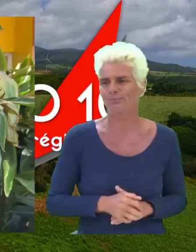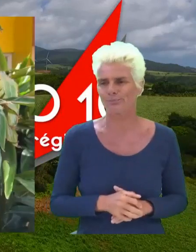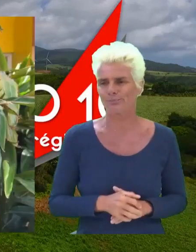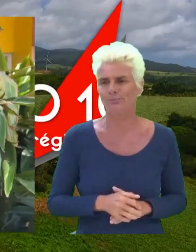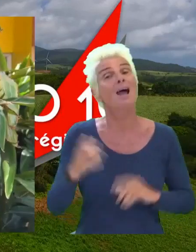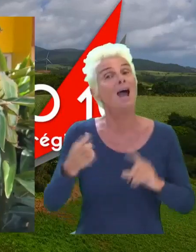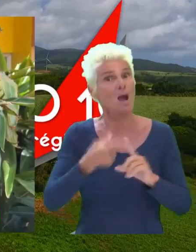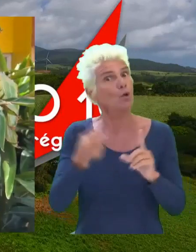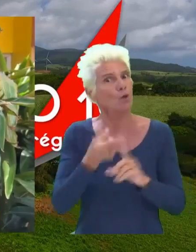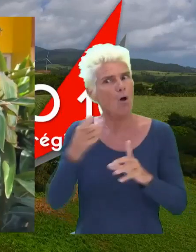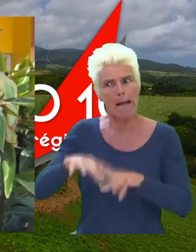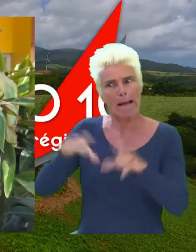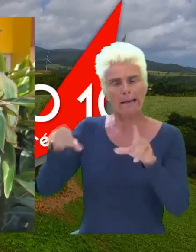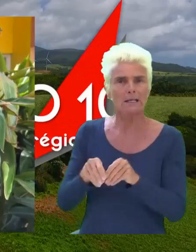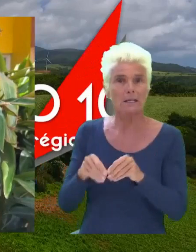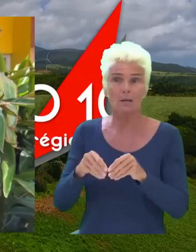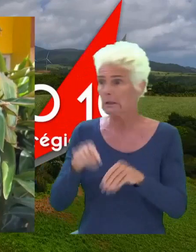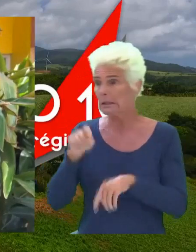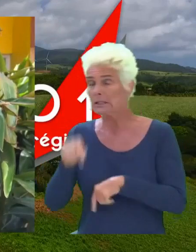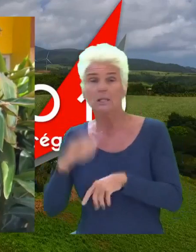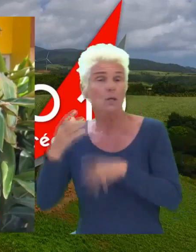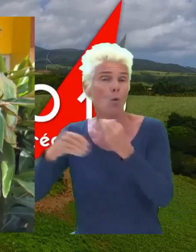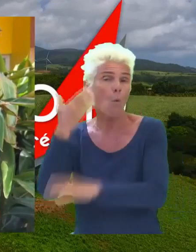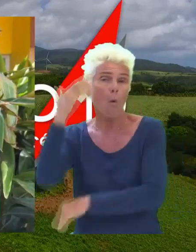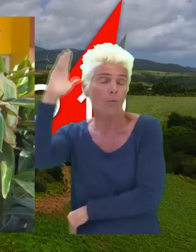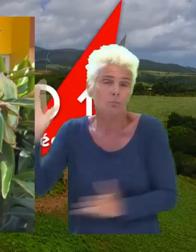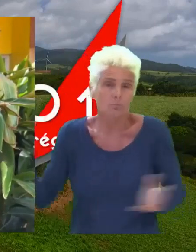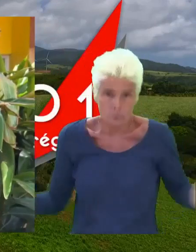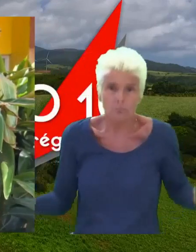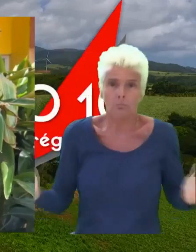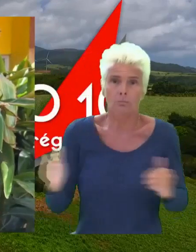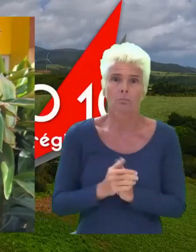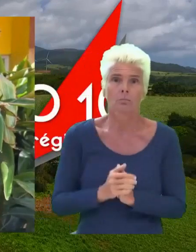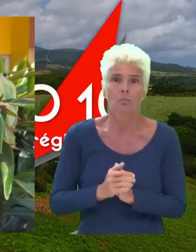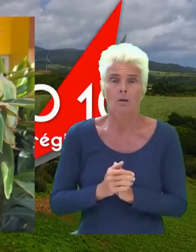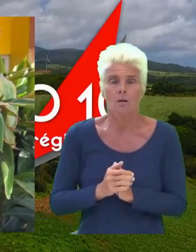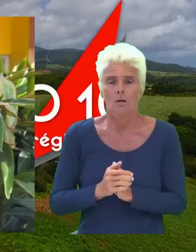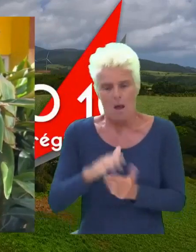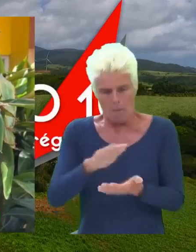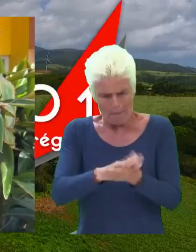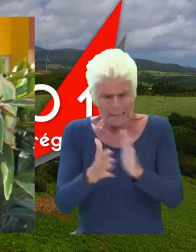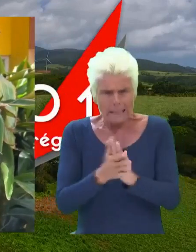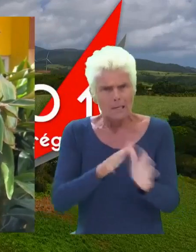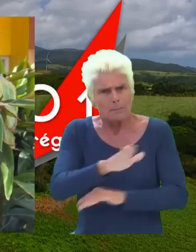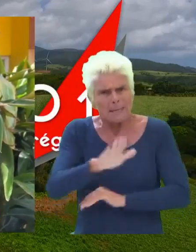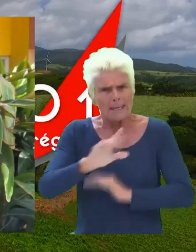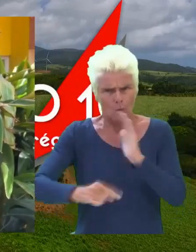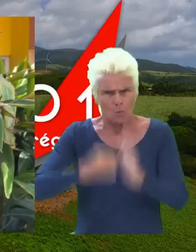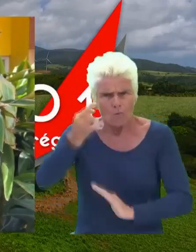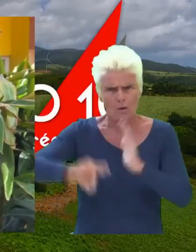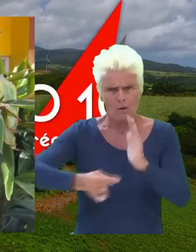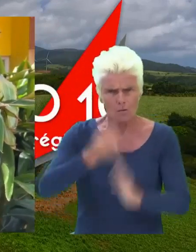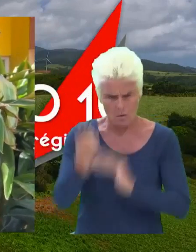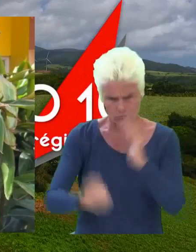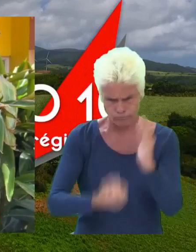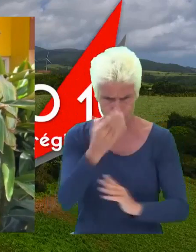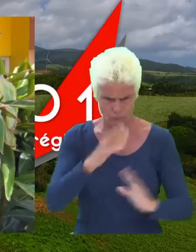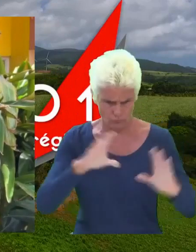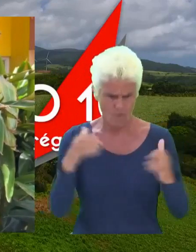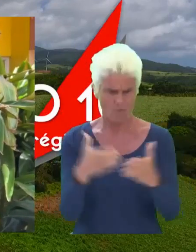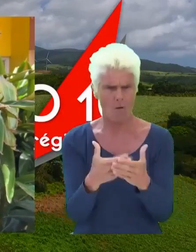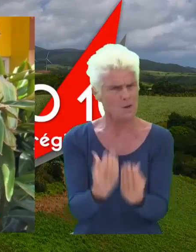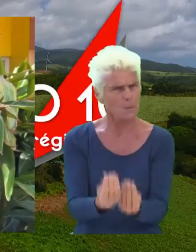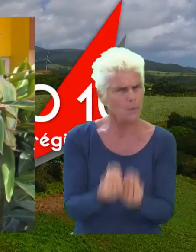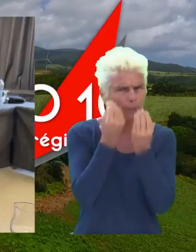quel qu'elle soit du coredaf ou autres de pouvoir renouveler les pratiques euh avoir accès donc à